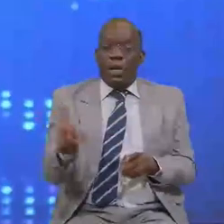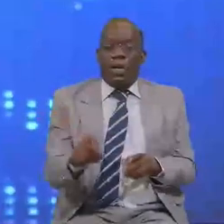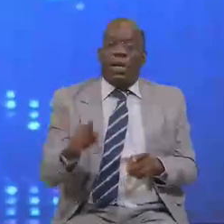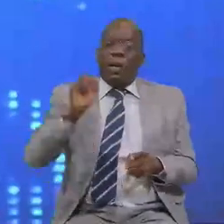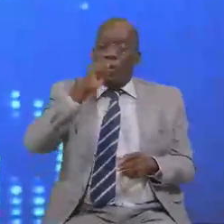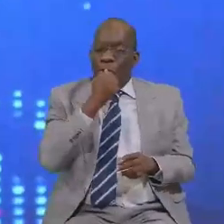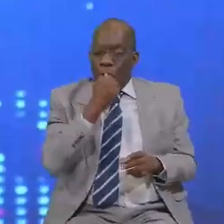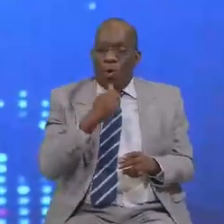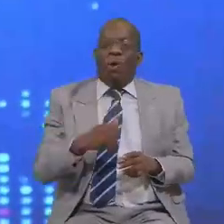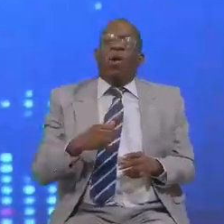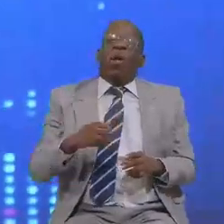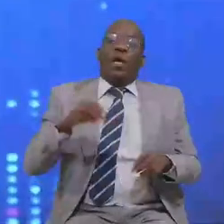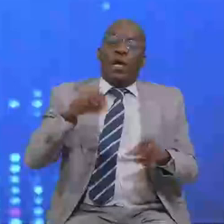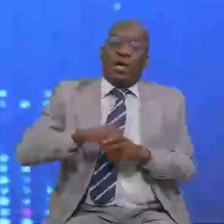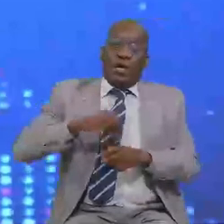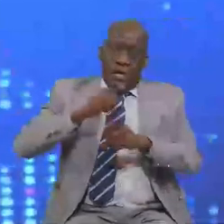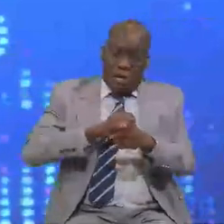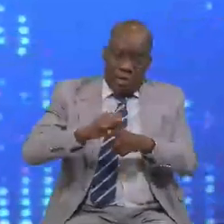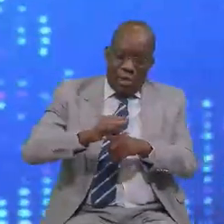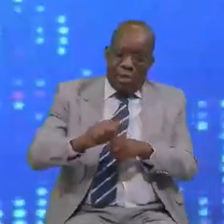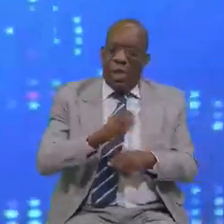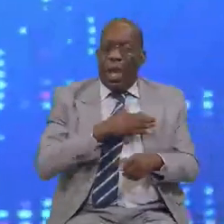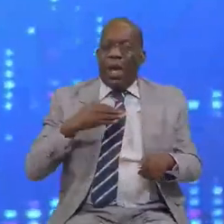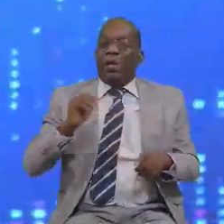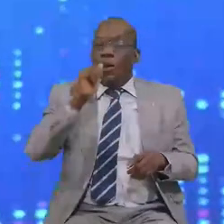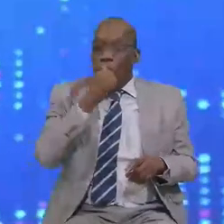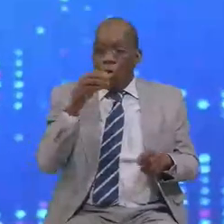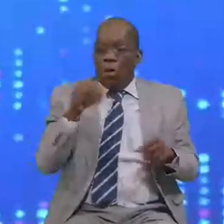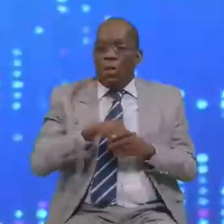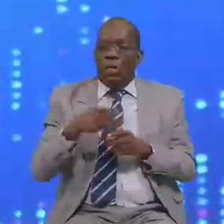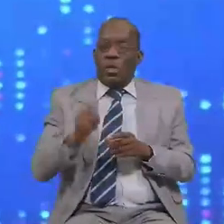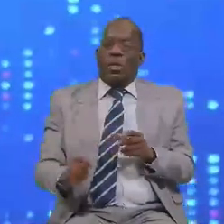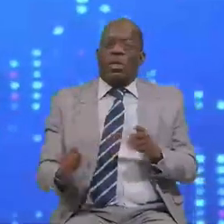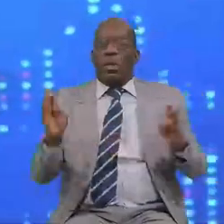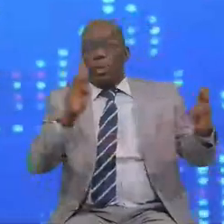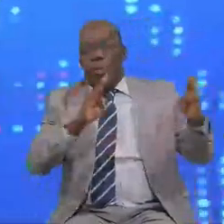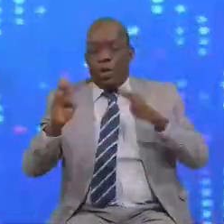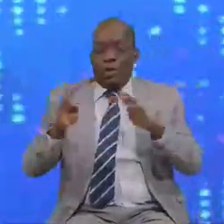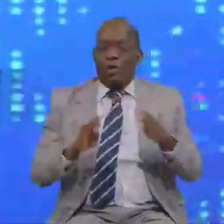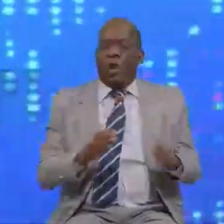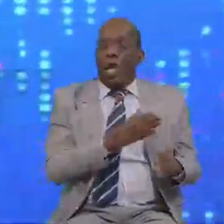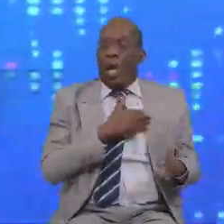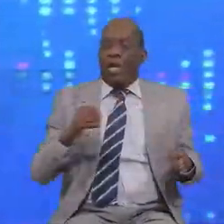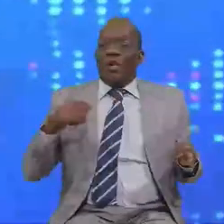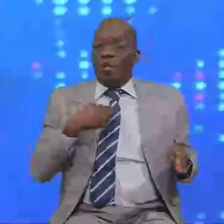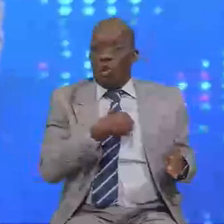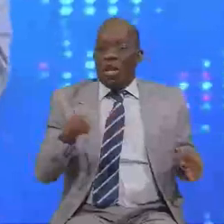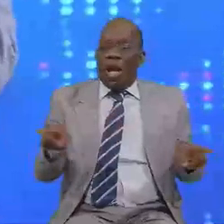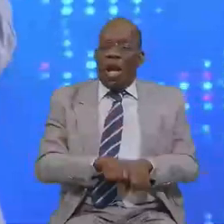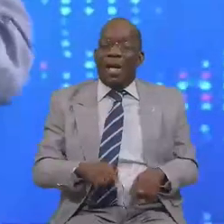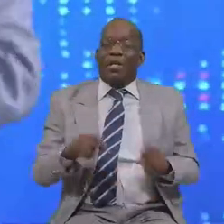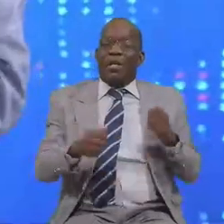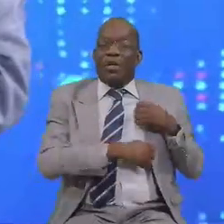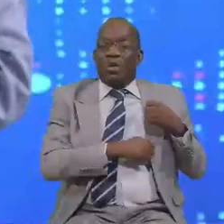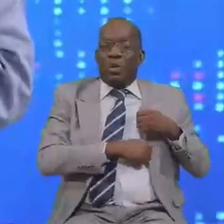aussi bien que sur le champ de bataille. Nous aussi, en tant que soldats de Christ, nous devons donc endurer toutes